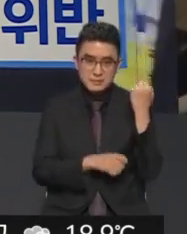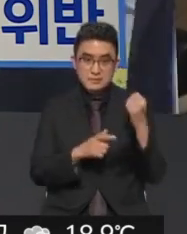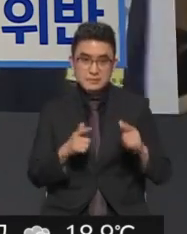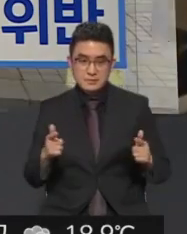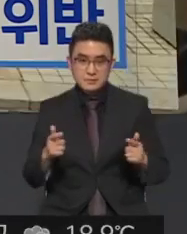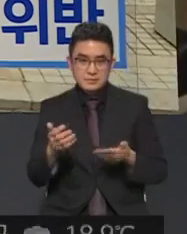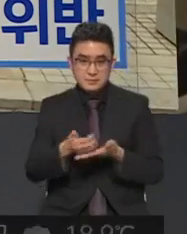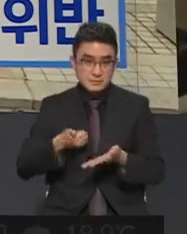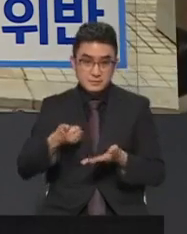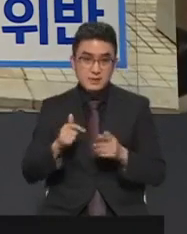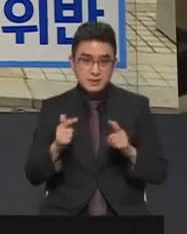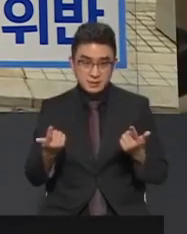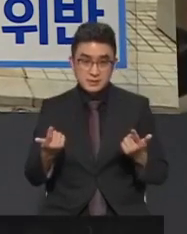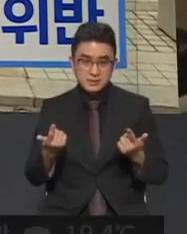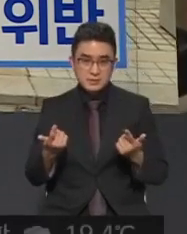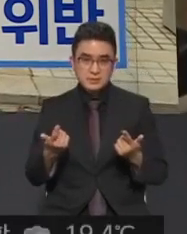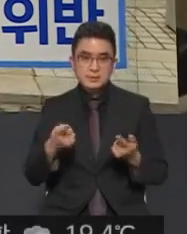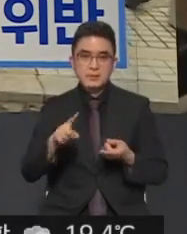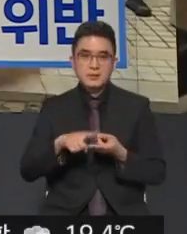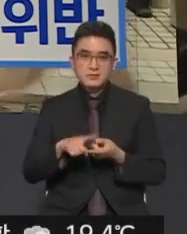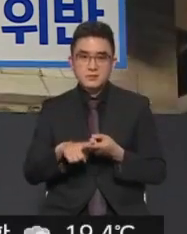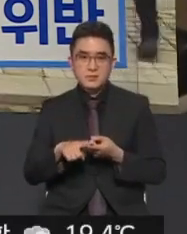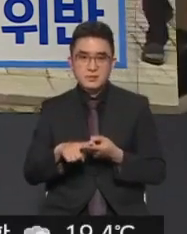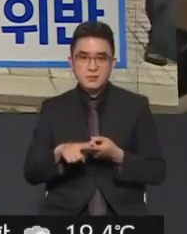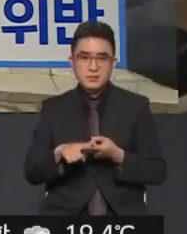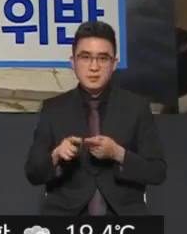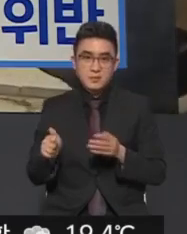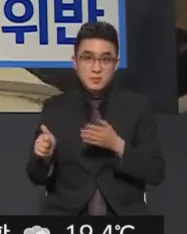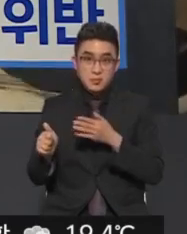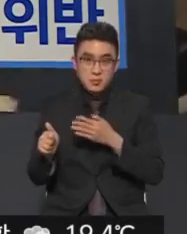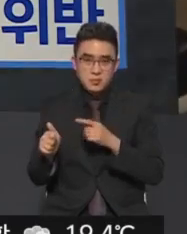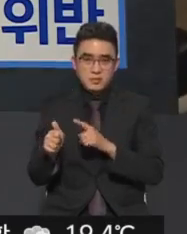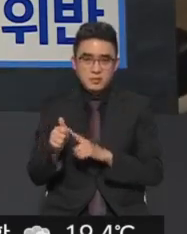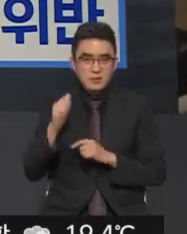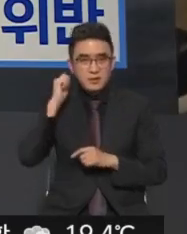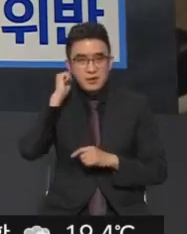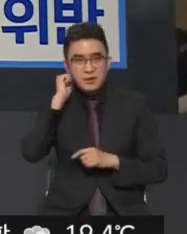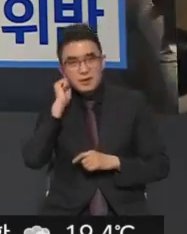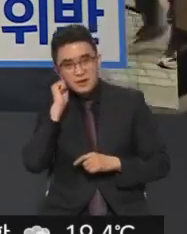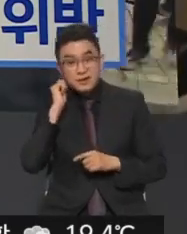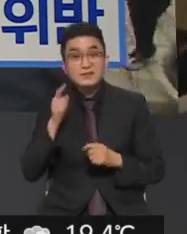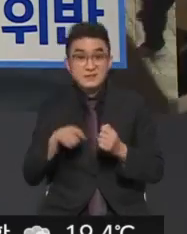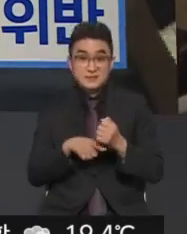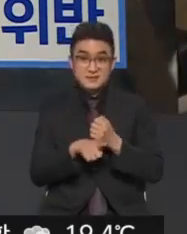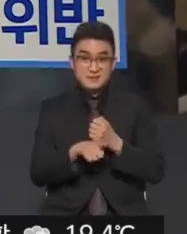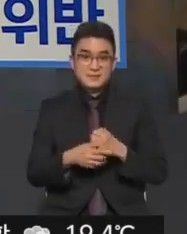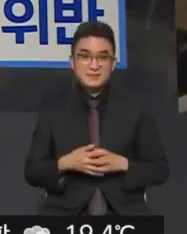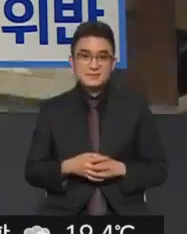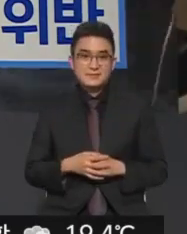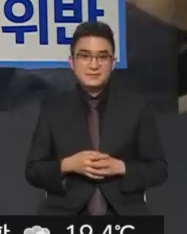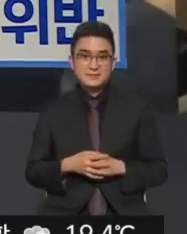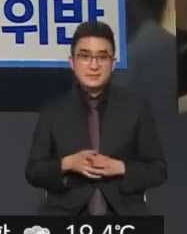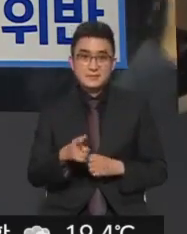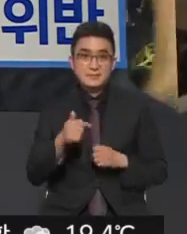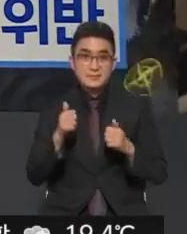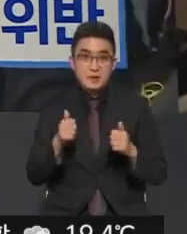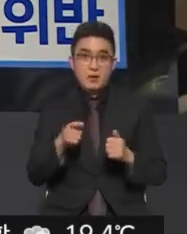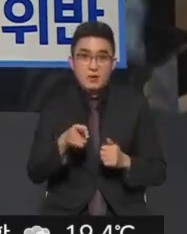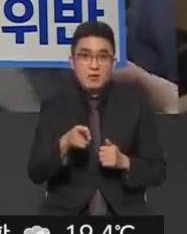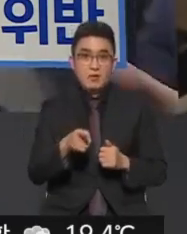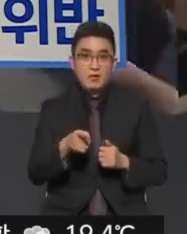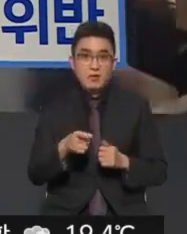않는 자는 점도 유전본부장에게 솔깃한 대목이었을 거라는 주장이 나왔습니다 그러나 이런 재판 거래